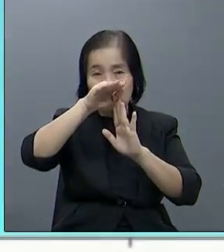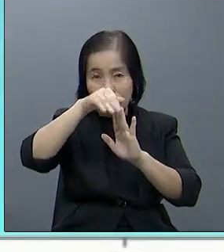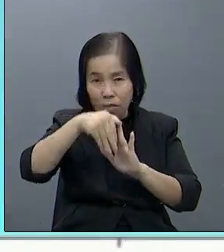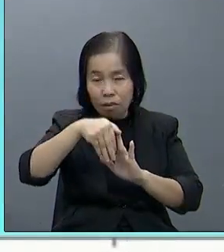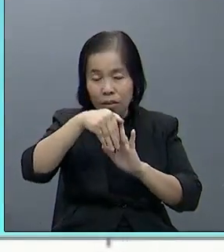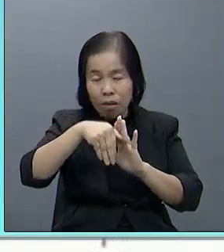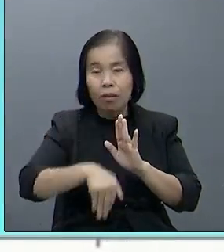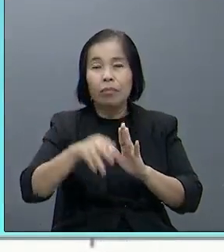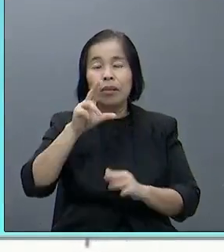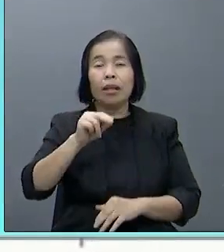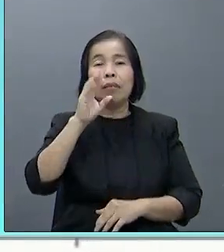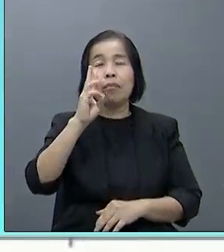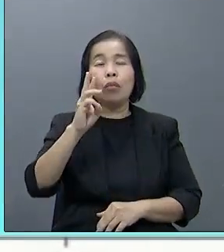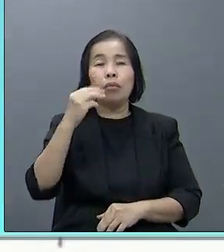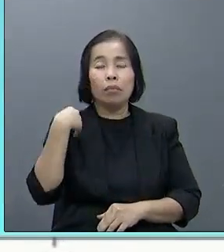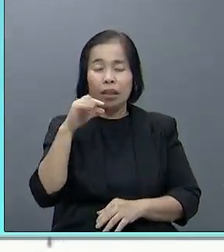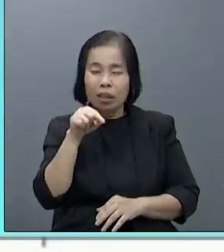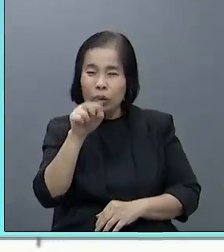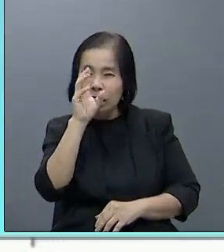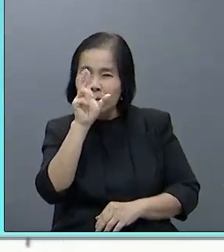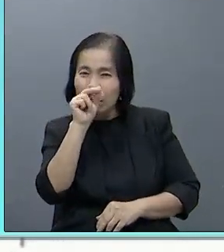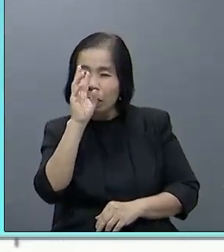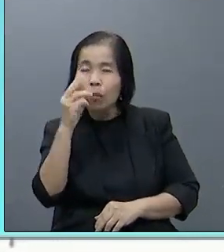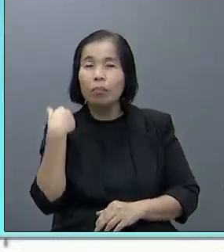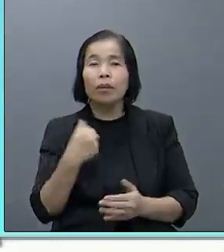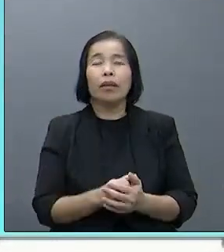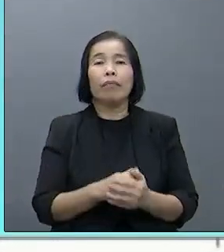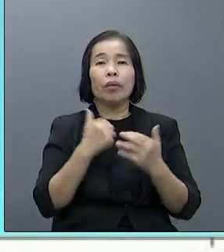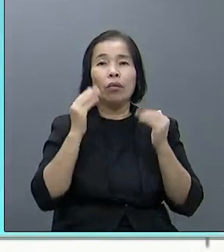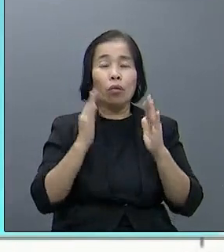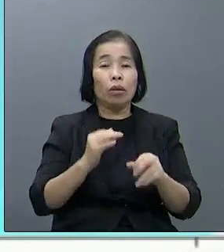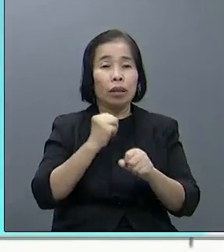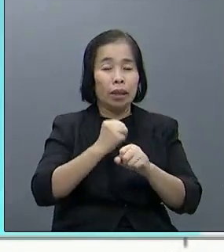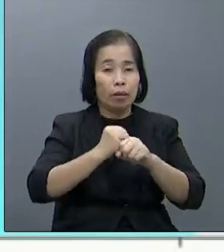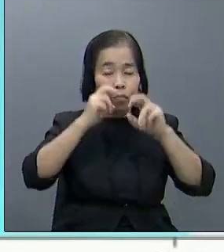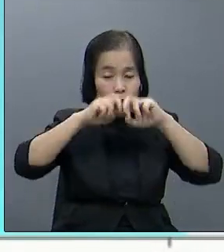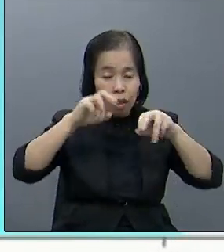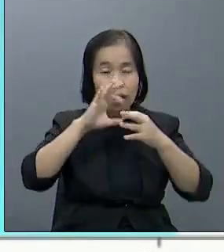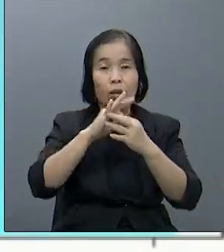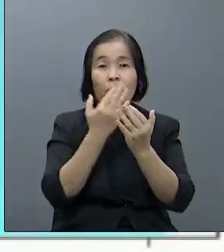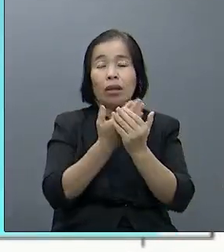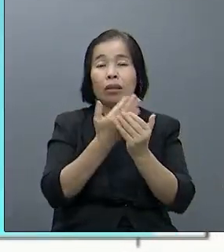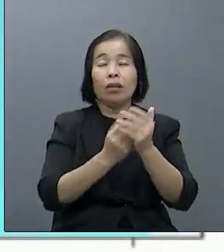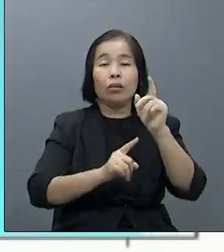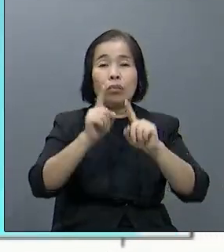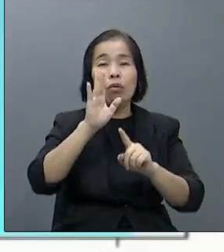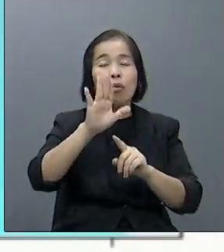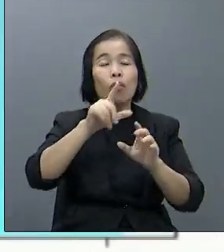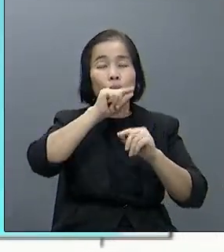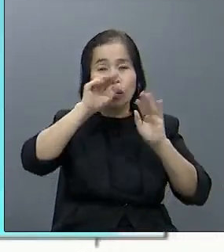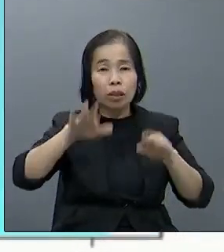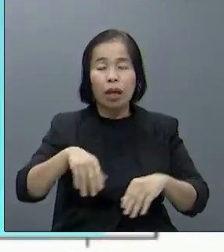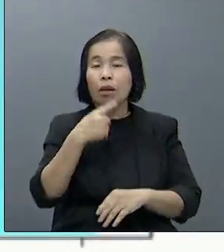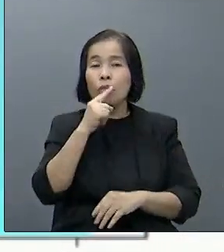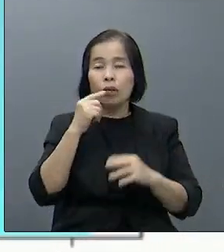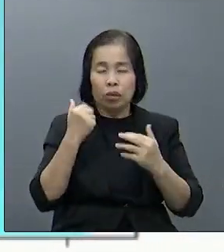36บาทกว่าๆจนถึงทุกวันนี้ค่ะนักวิเคราะห์การตลาดเงินตลาดทุนของธนาคารกรุงไทยเขาบอกว่าแนวโน้มหลังจากนี้